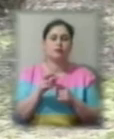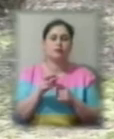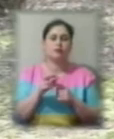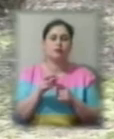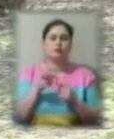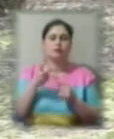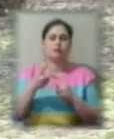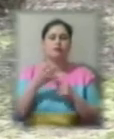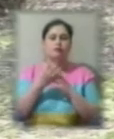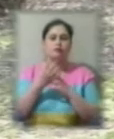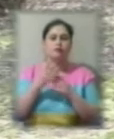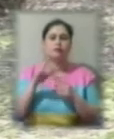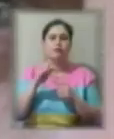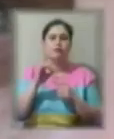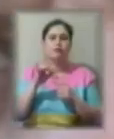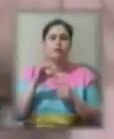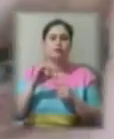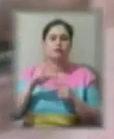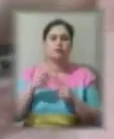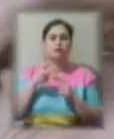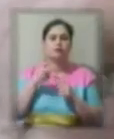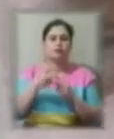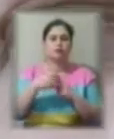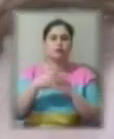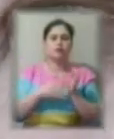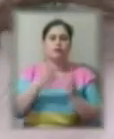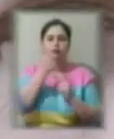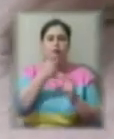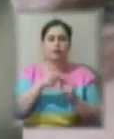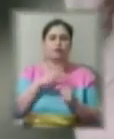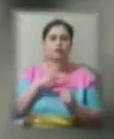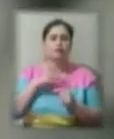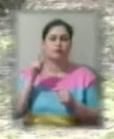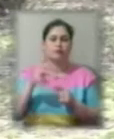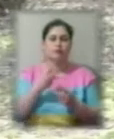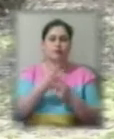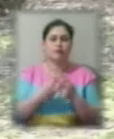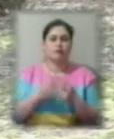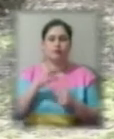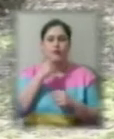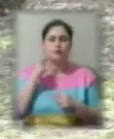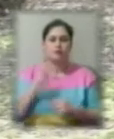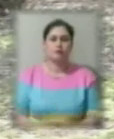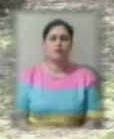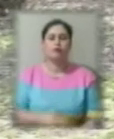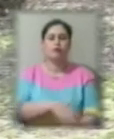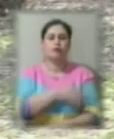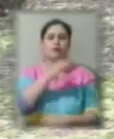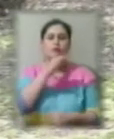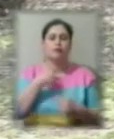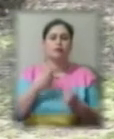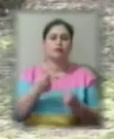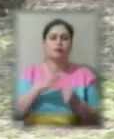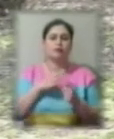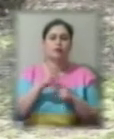2014 по вересень 2019 року я перебував у в'язненні в Росії. Довгий час мене тримали в Владикавказі в